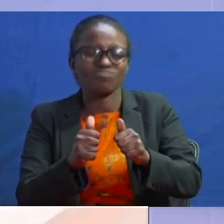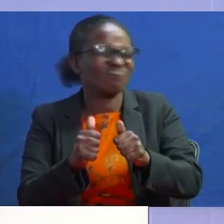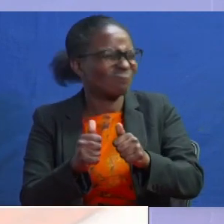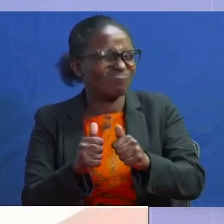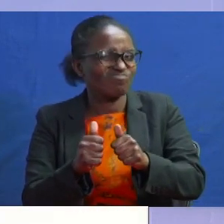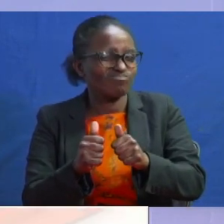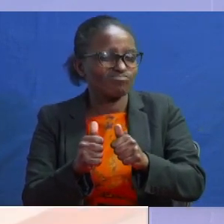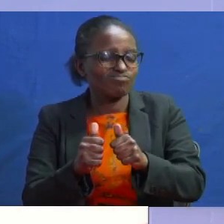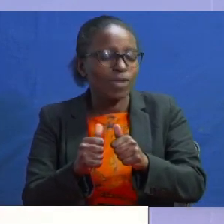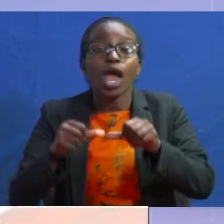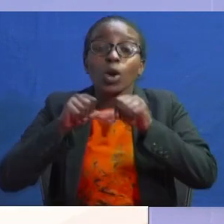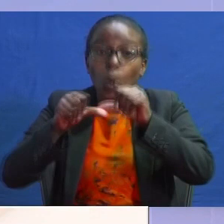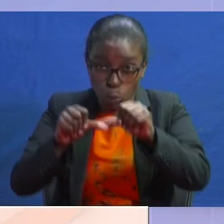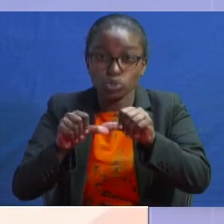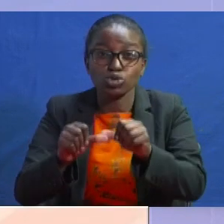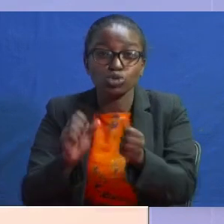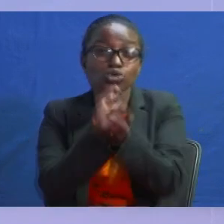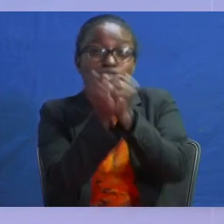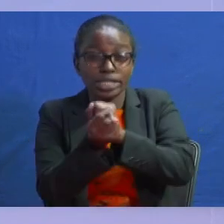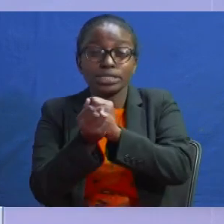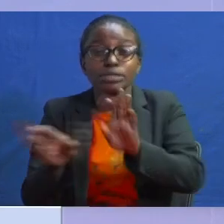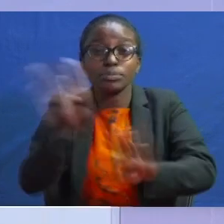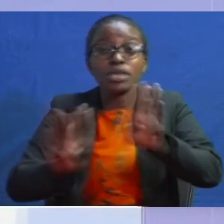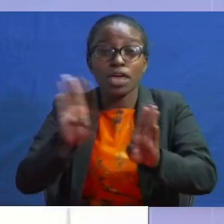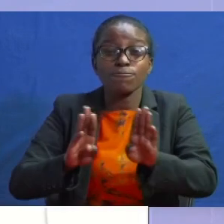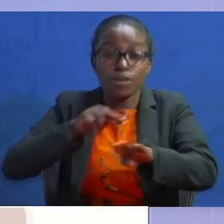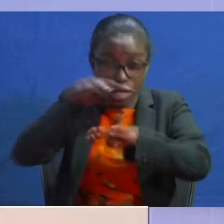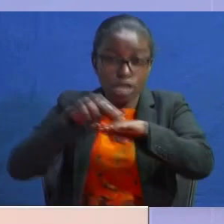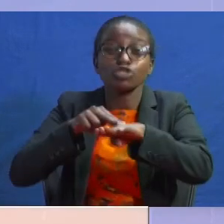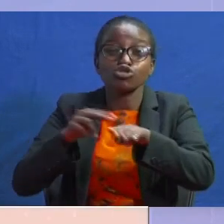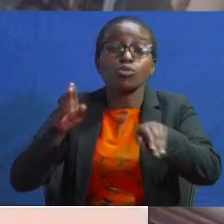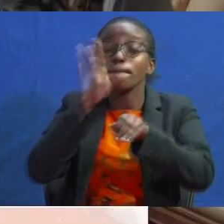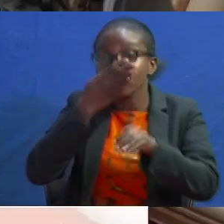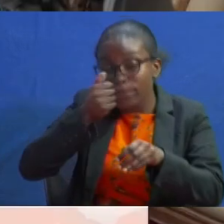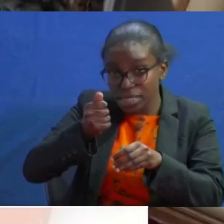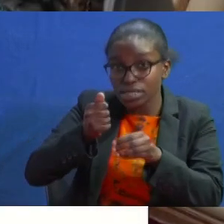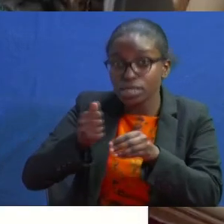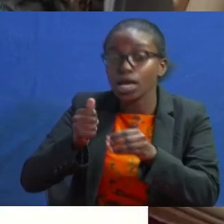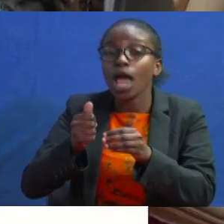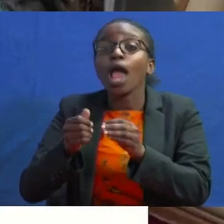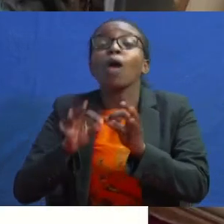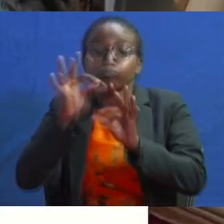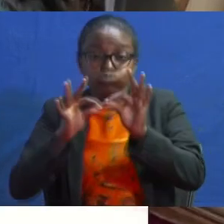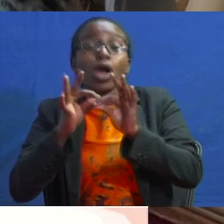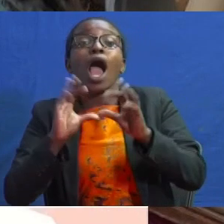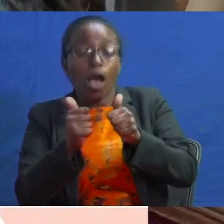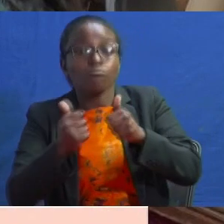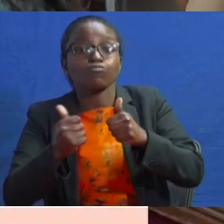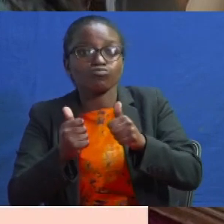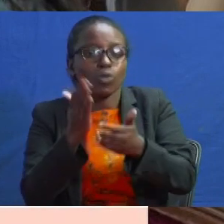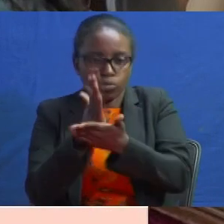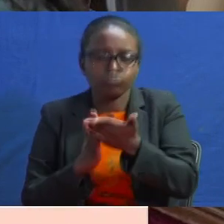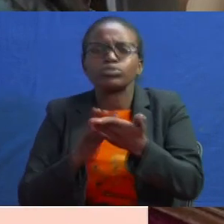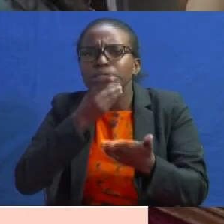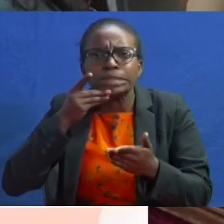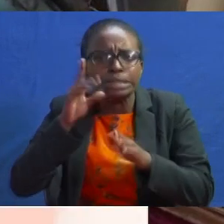katika kukabiliana na mabadiliko ya tabia nchi na kuboresha hali katika sehemu kame na nusu kame. Aidha, ameeleza